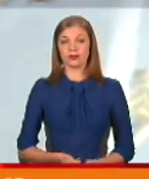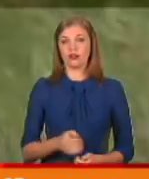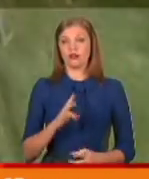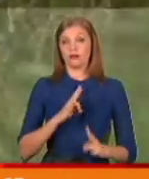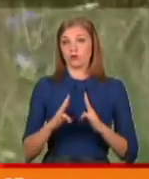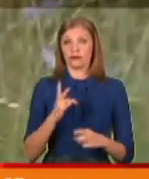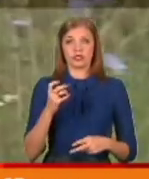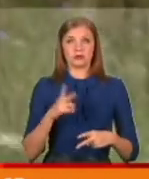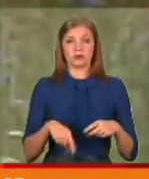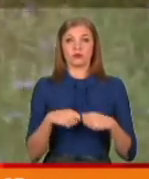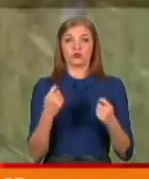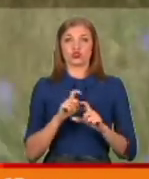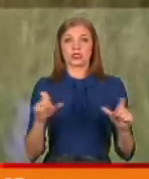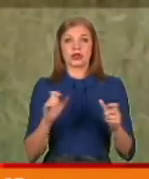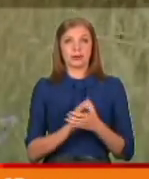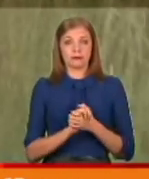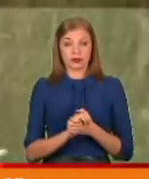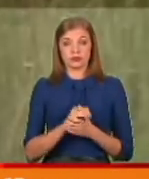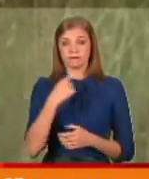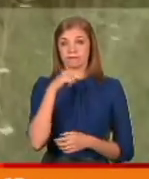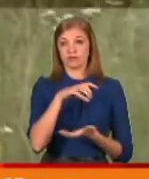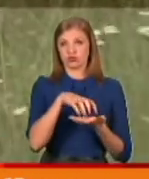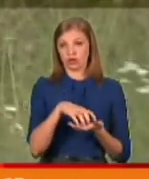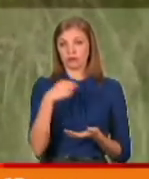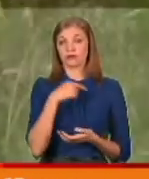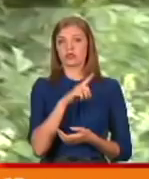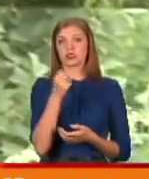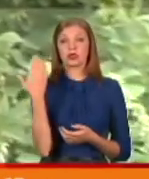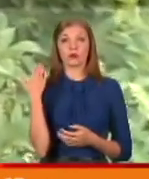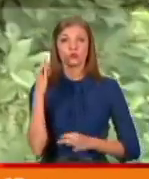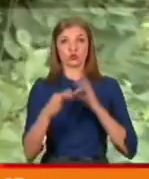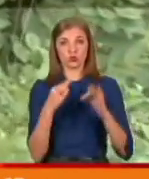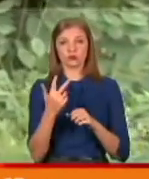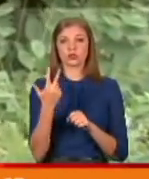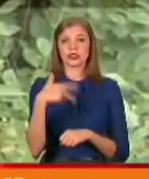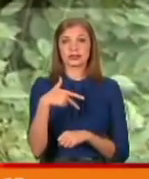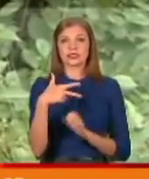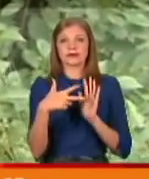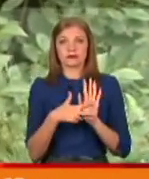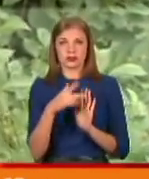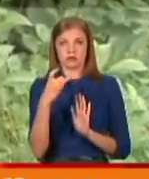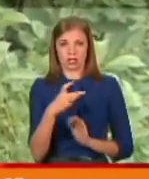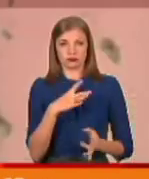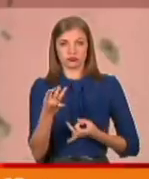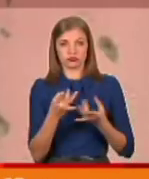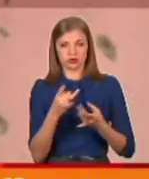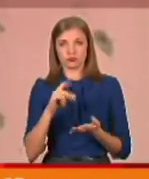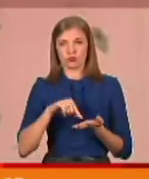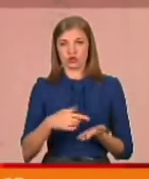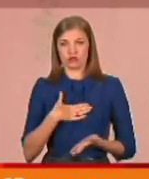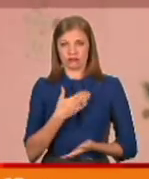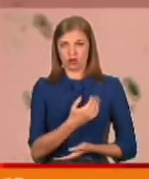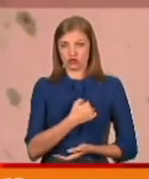Бойовики ж не припиняють порушувати шкільне перемир'я, звітують в штабі ООС. За минулу добу окупанти 38 разів гатили в позиції